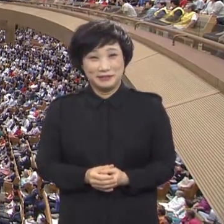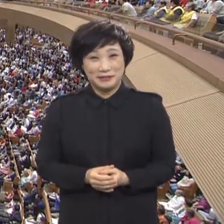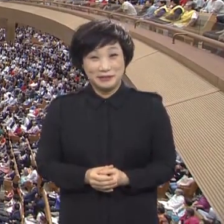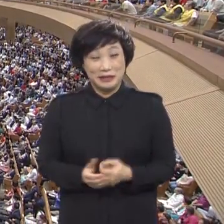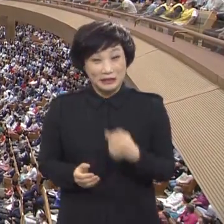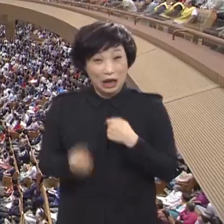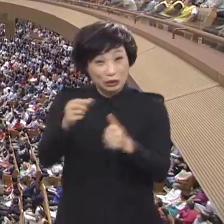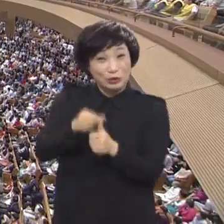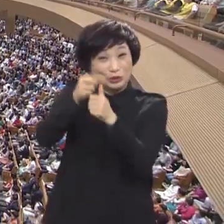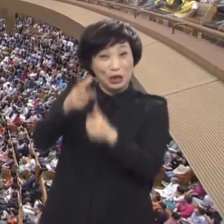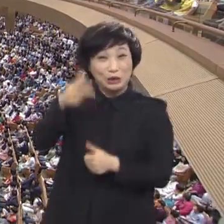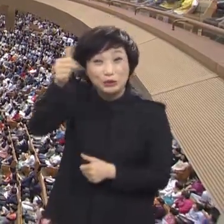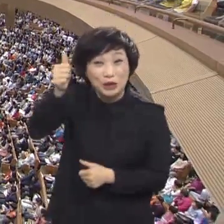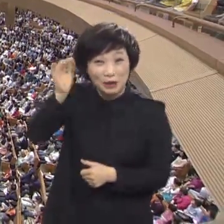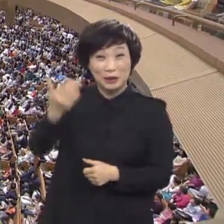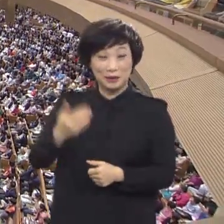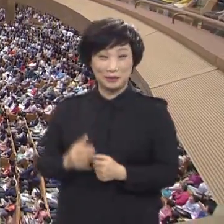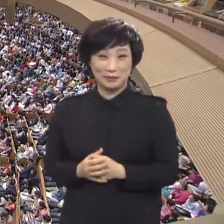나의 구세주.